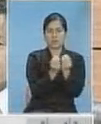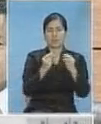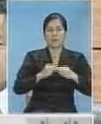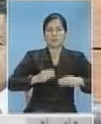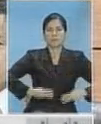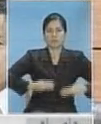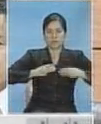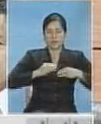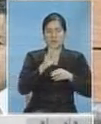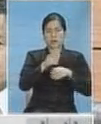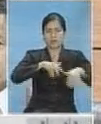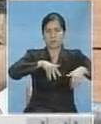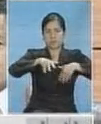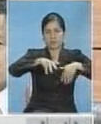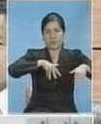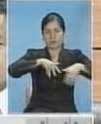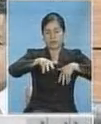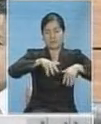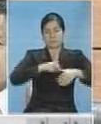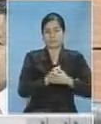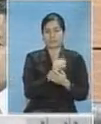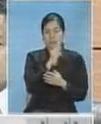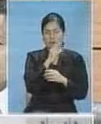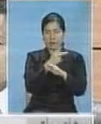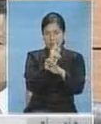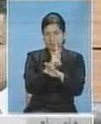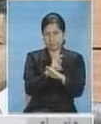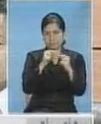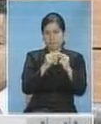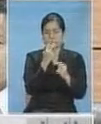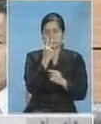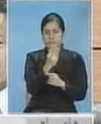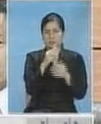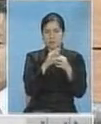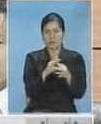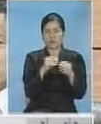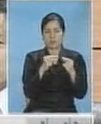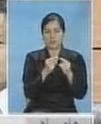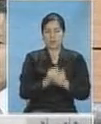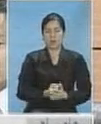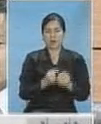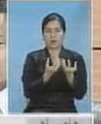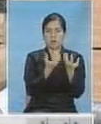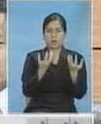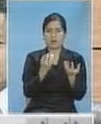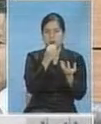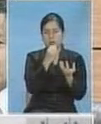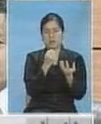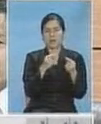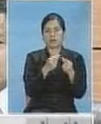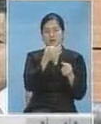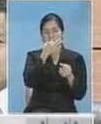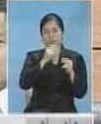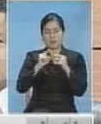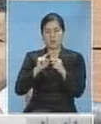ลักถ้าท่านประธานได้ไปตรวจสอบในเรื่องค่าครองชีพซึ่งเป็นค่าใช้จ่ายของพี่น้องประชาชนก็จะพบว่า